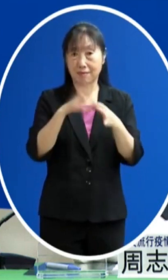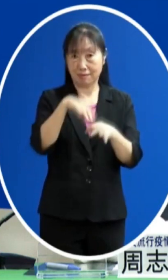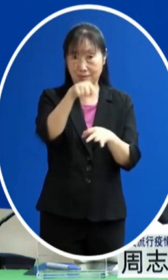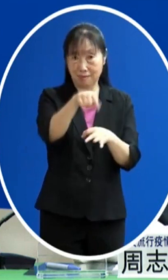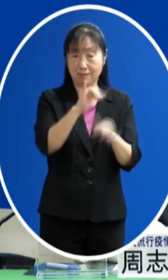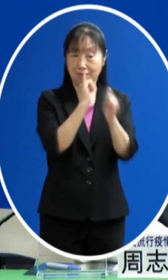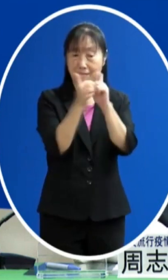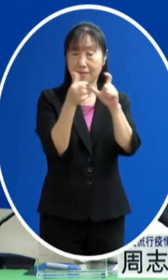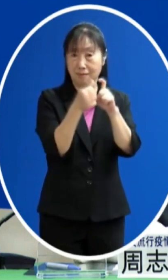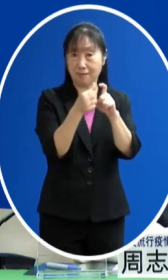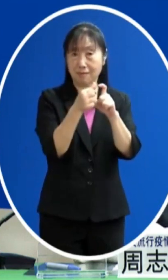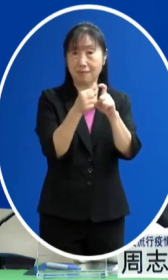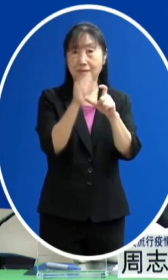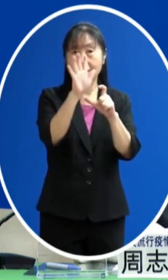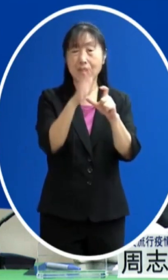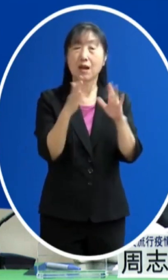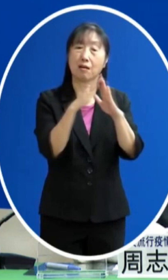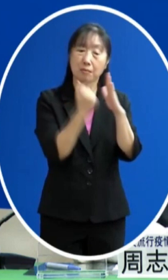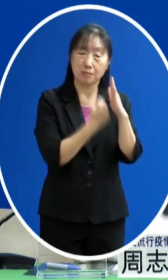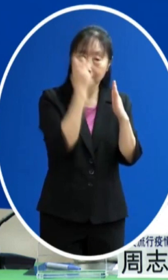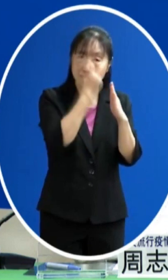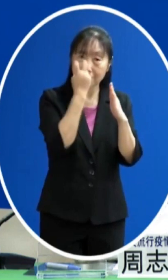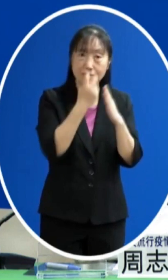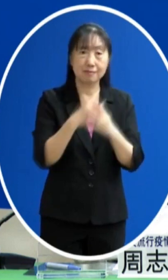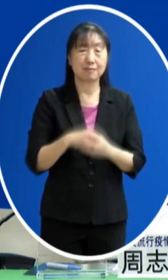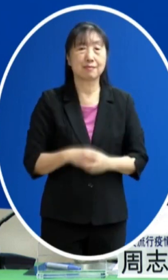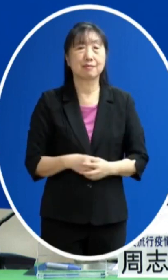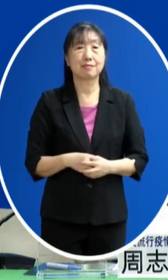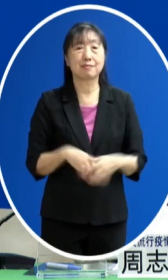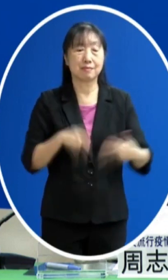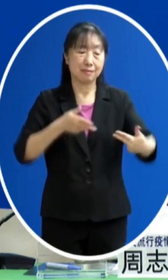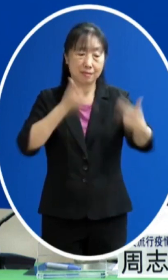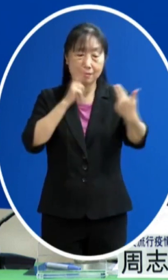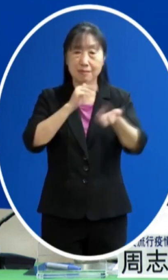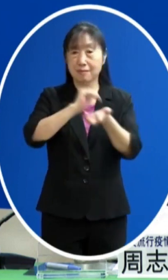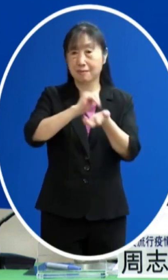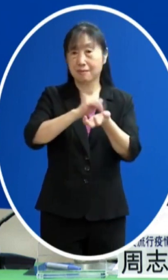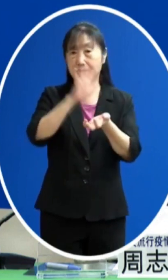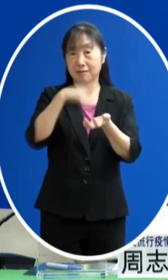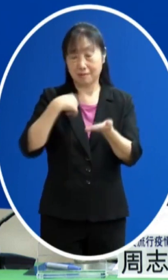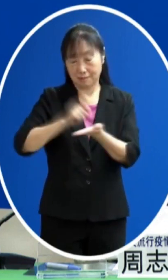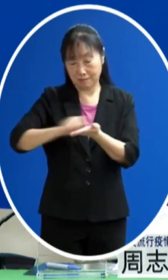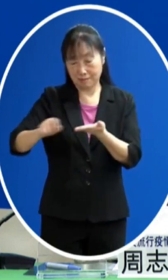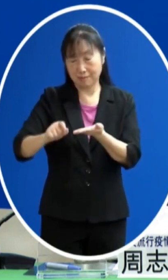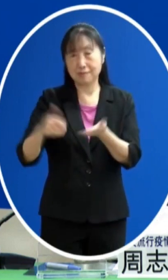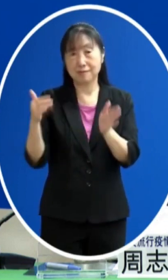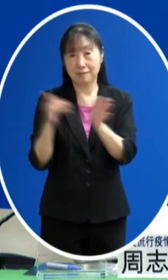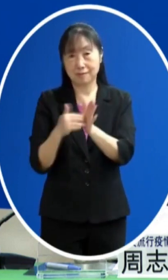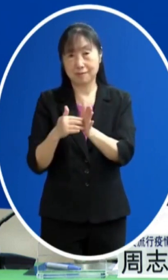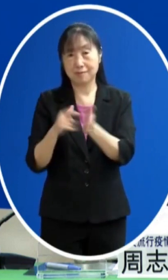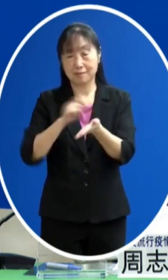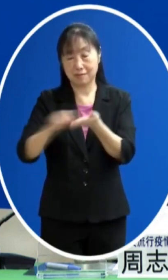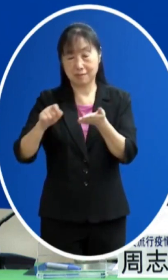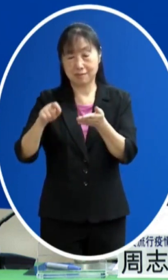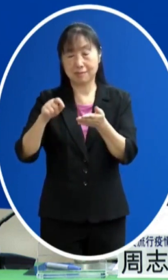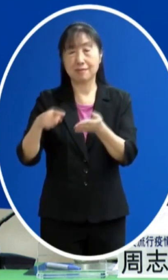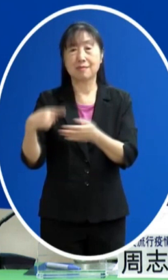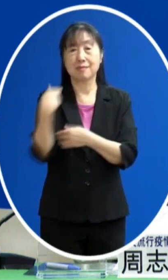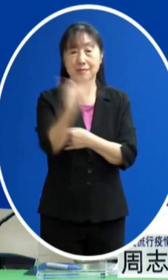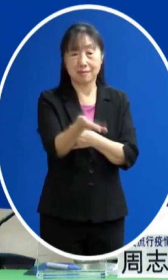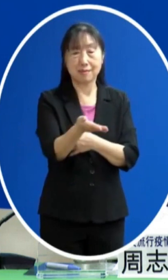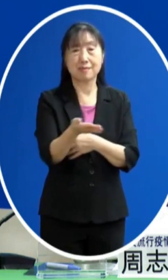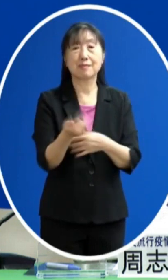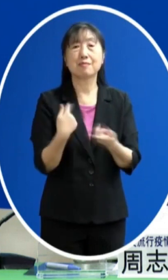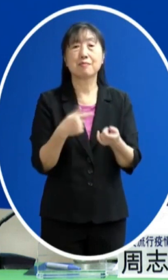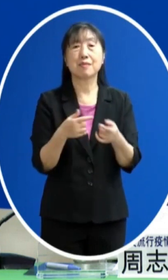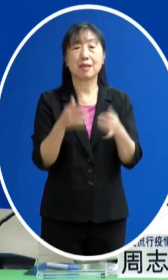因为有社区这边的，比如说居家照护或者是视讯诊疗的医师有开立，之后让这个处方签，让透